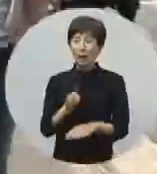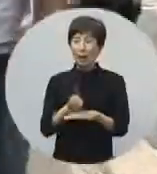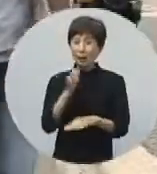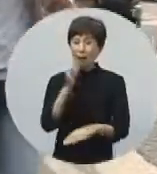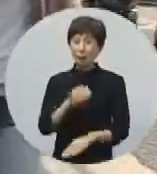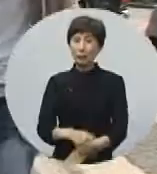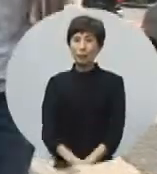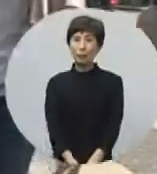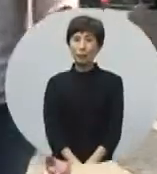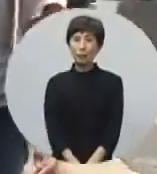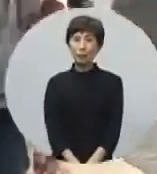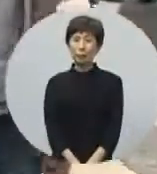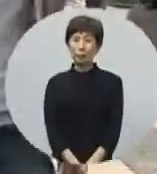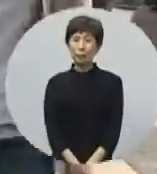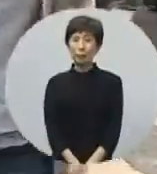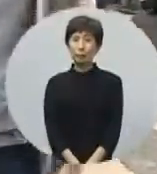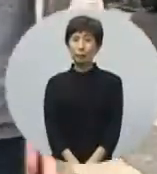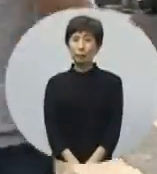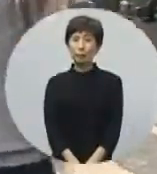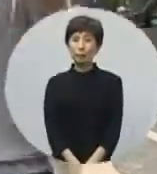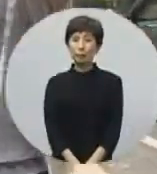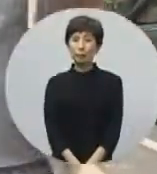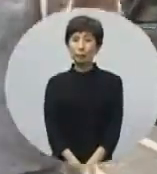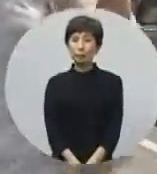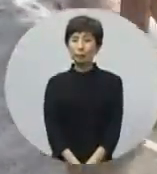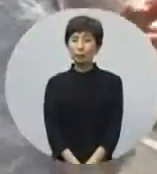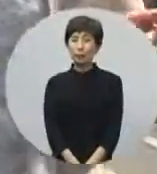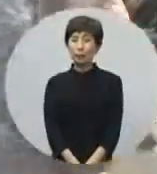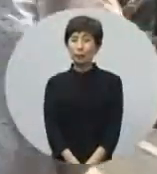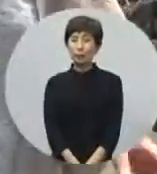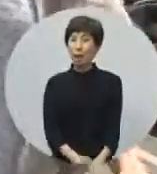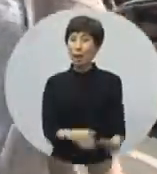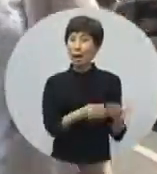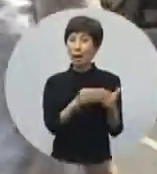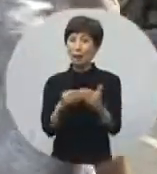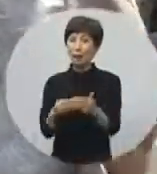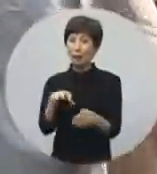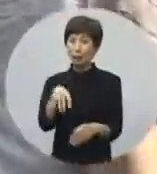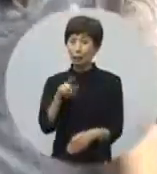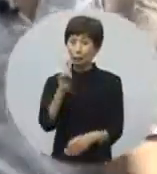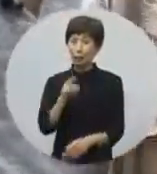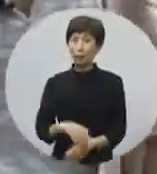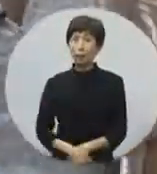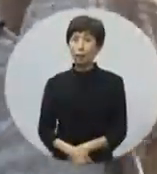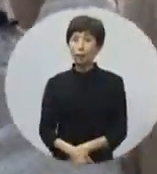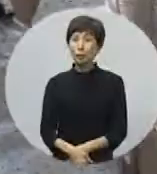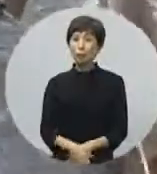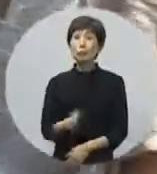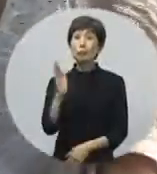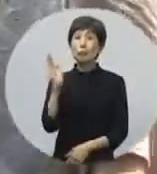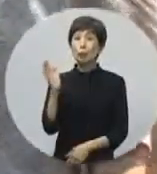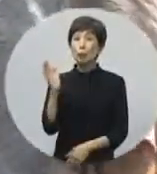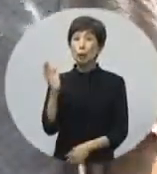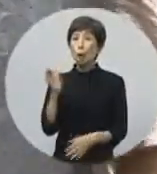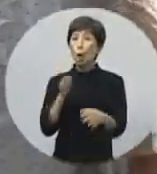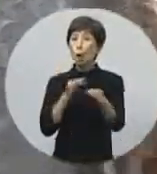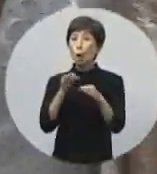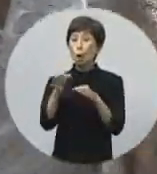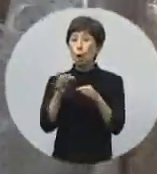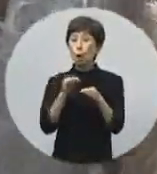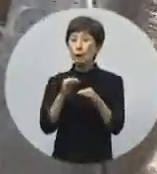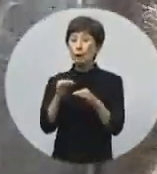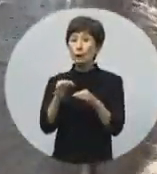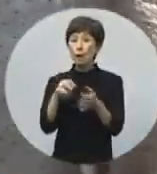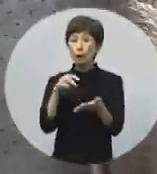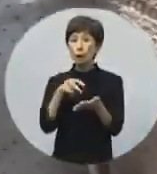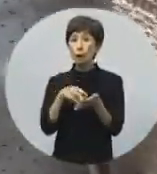ます、はい、 ということで先生が案内してくれたのは、 これはあの今お店になって、 はい、 元